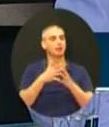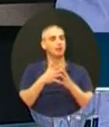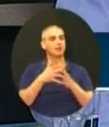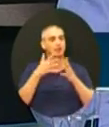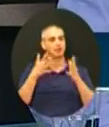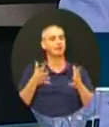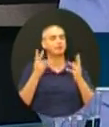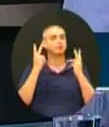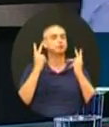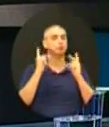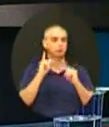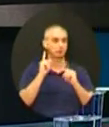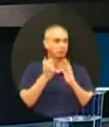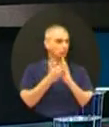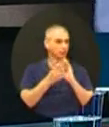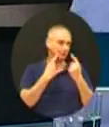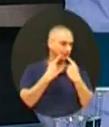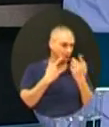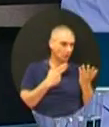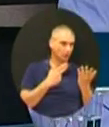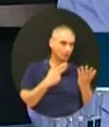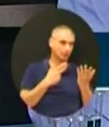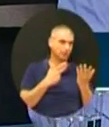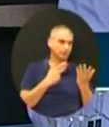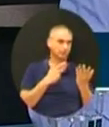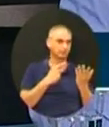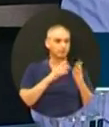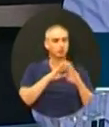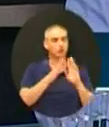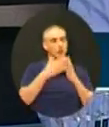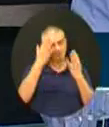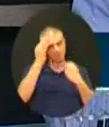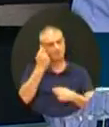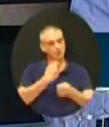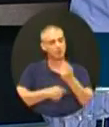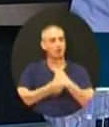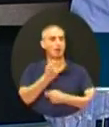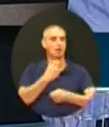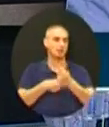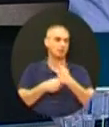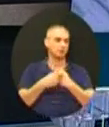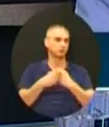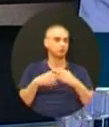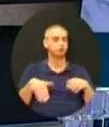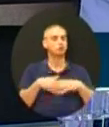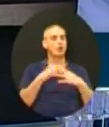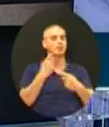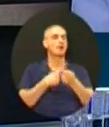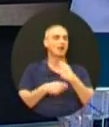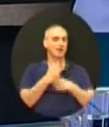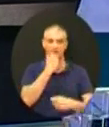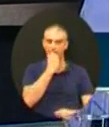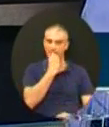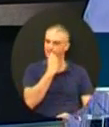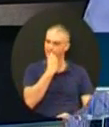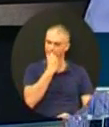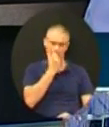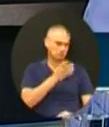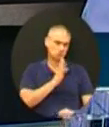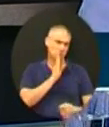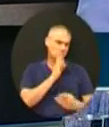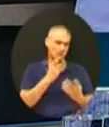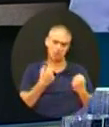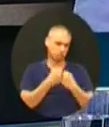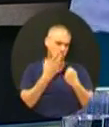ולהרחיב משמעותית, חוץ מהשיחות וכו', את כל המחוות הכלכליות, השלום הכלכלי, מה שנקרא. כן. זה לא יתנגש עם